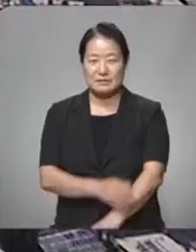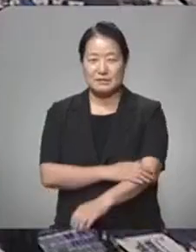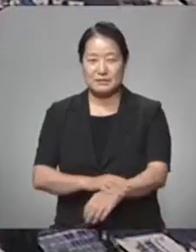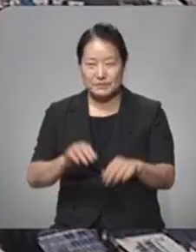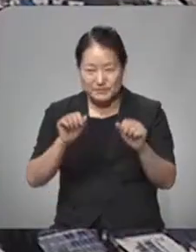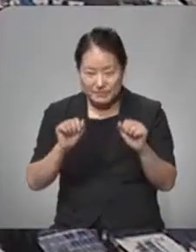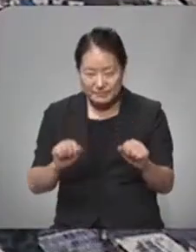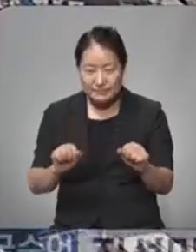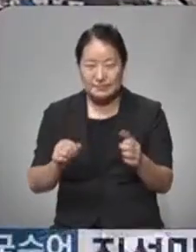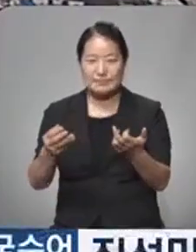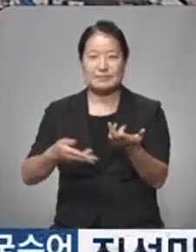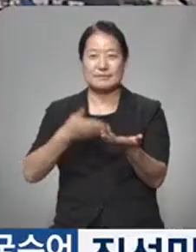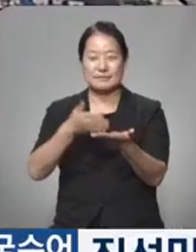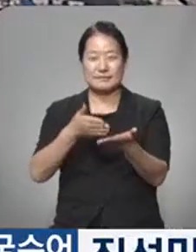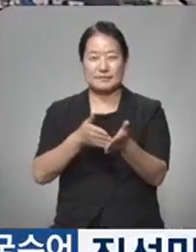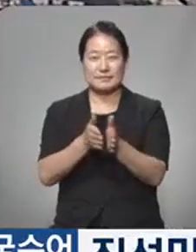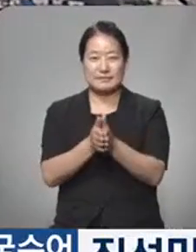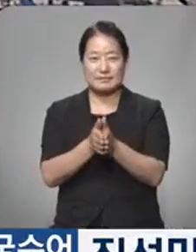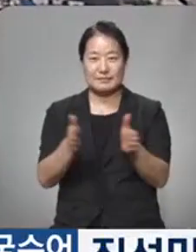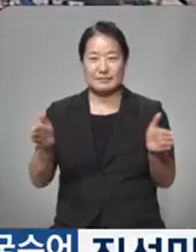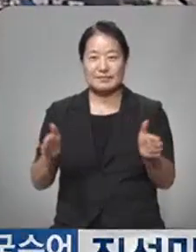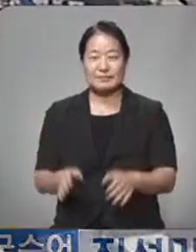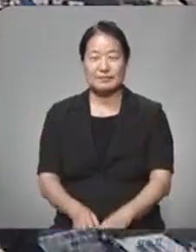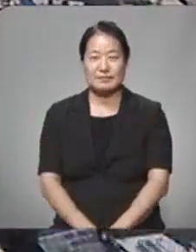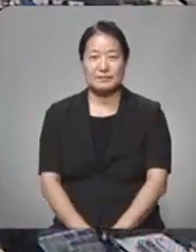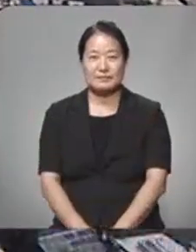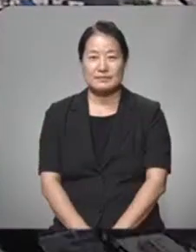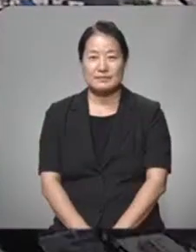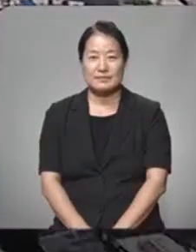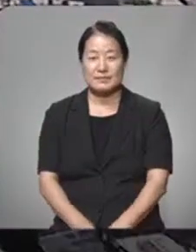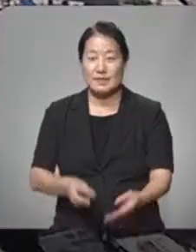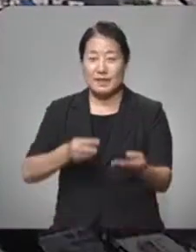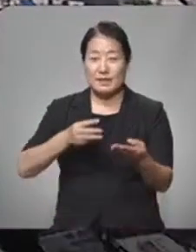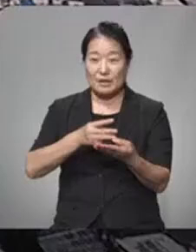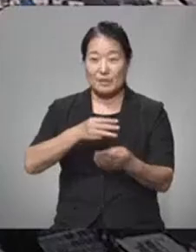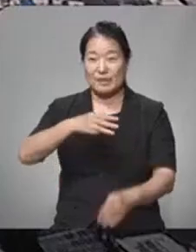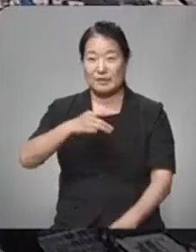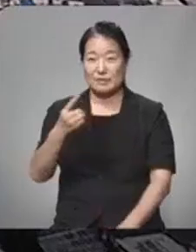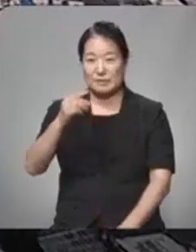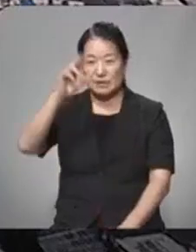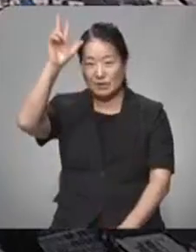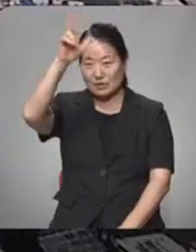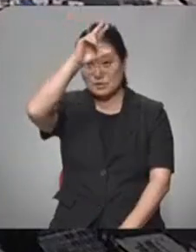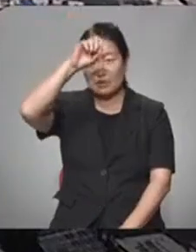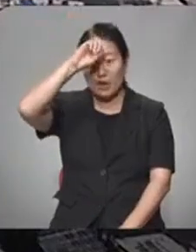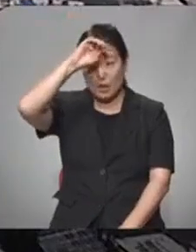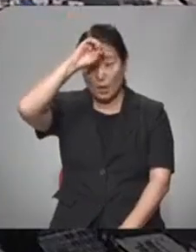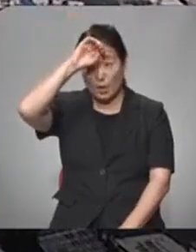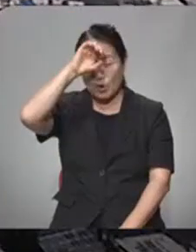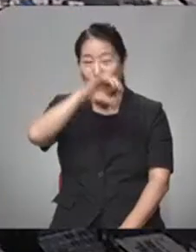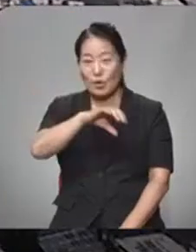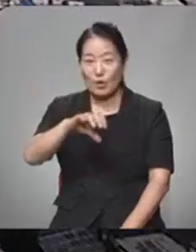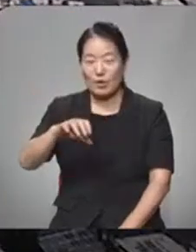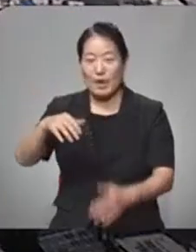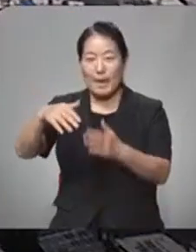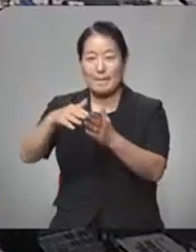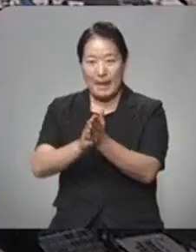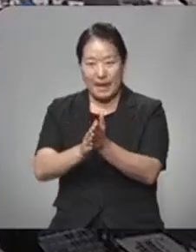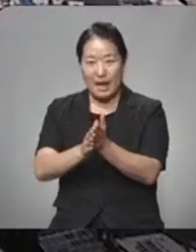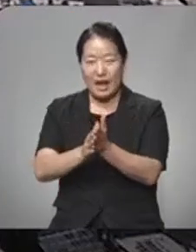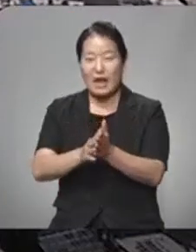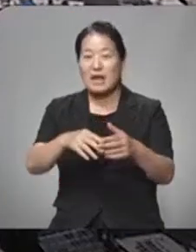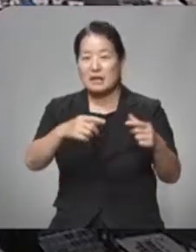여러분 안녕하십니까 9시 강원 뉴스입니다 태백과 삼척 정선 영월은 이른바 폐광